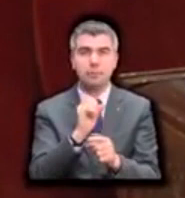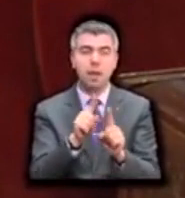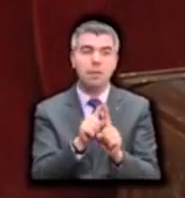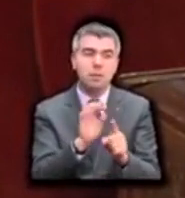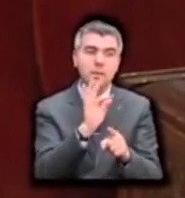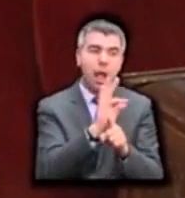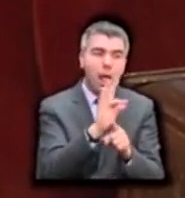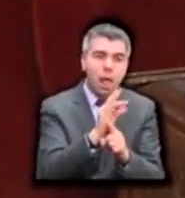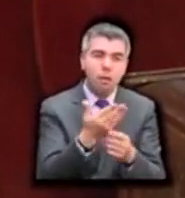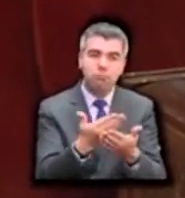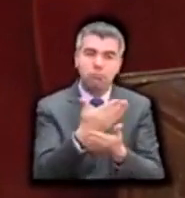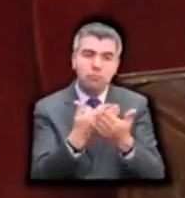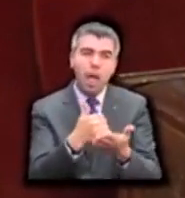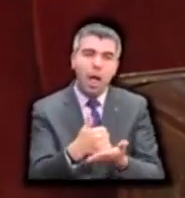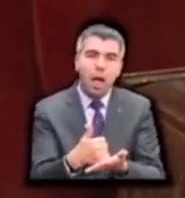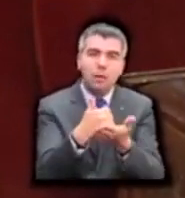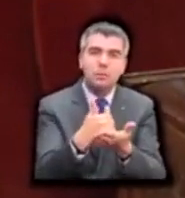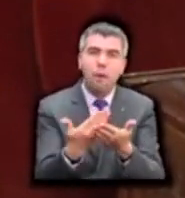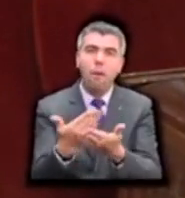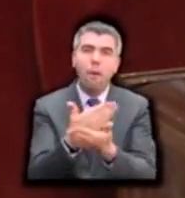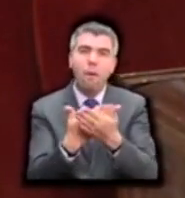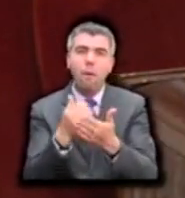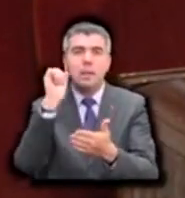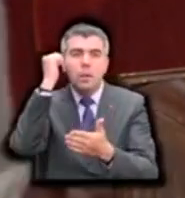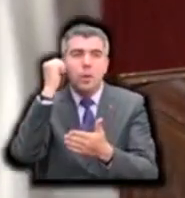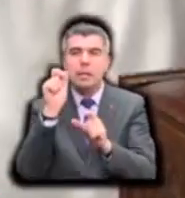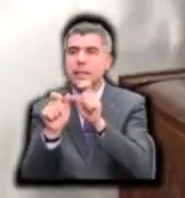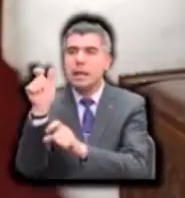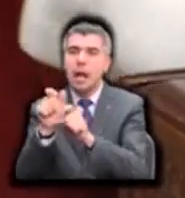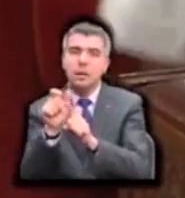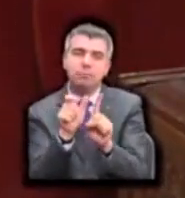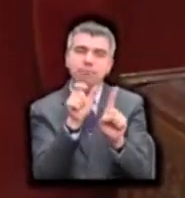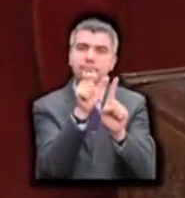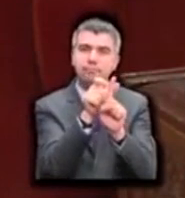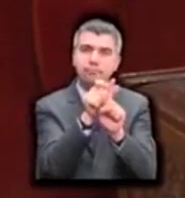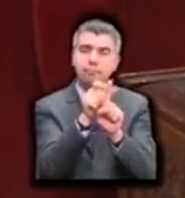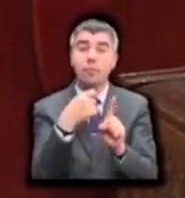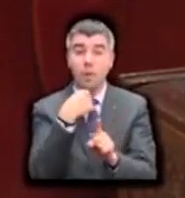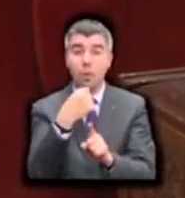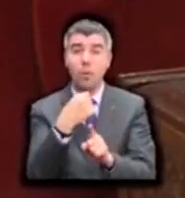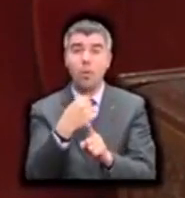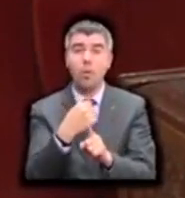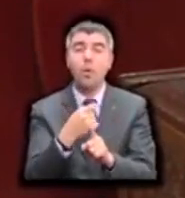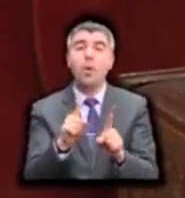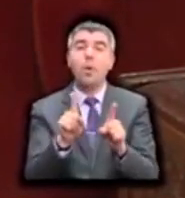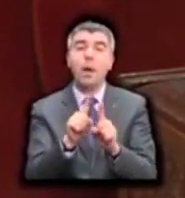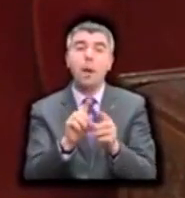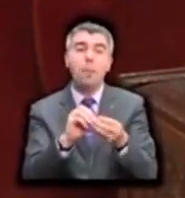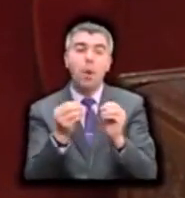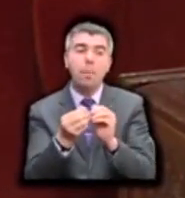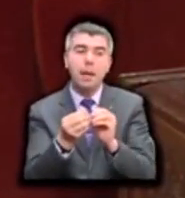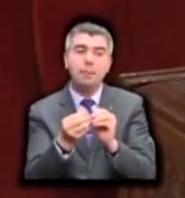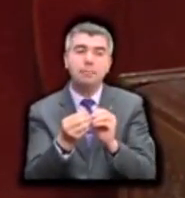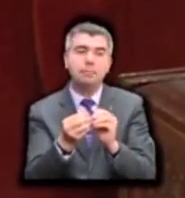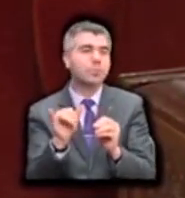من حيث تجويد الخدمات ولا من حيث تكوين العمل الاجتماعيين، ولكن بغيت نقول للأخ المشكلة ماشي هذه، المشكلة الآن في